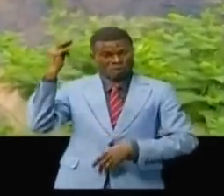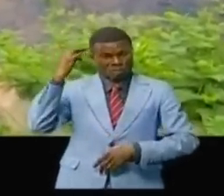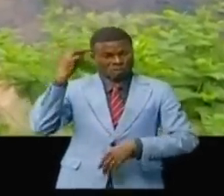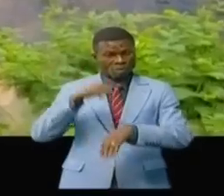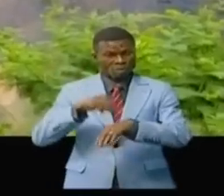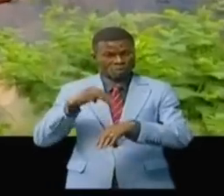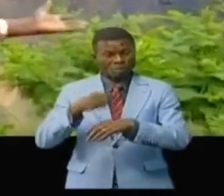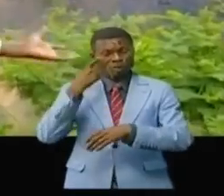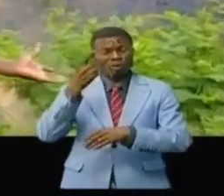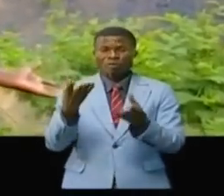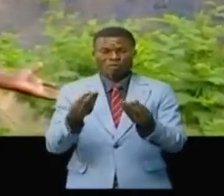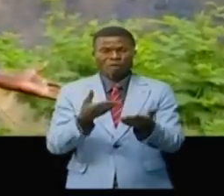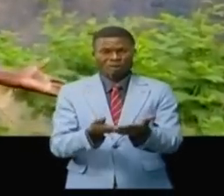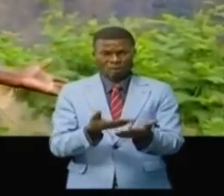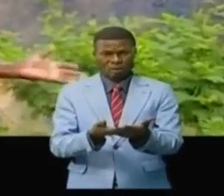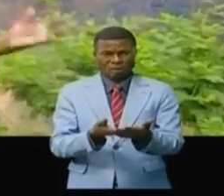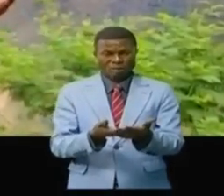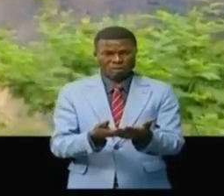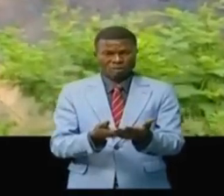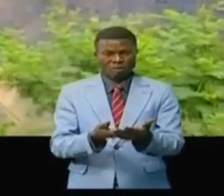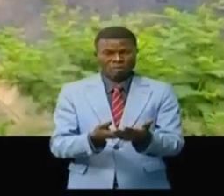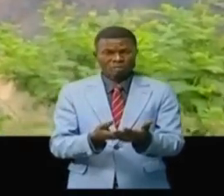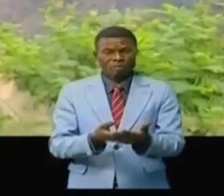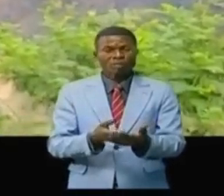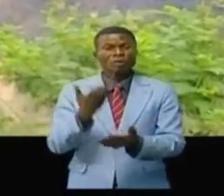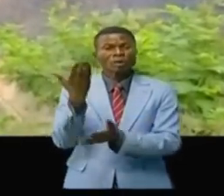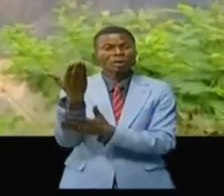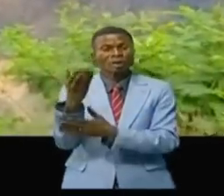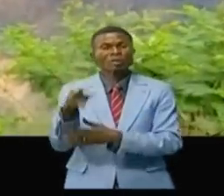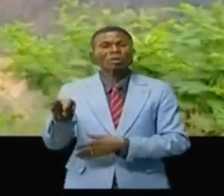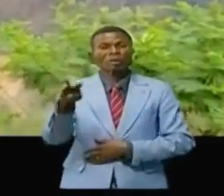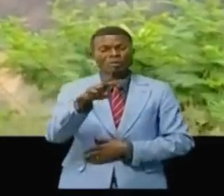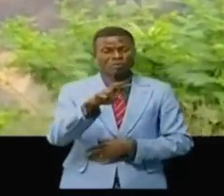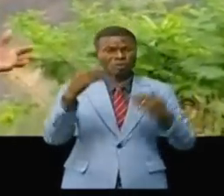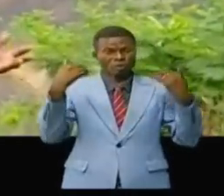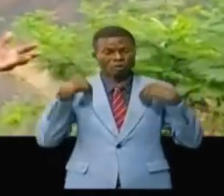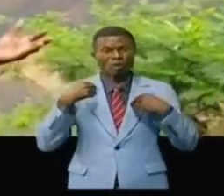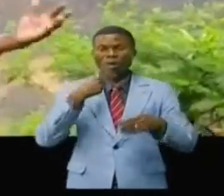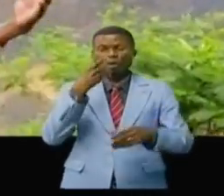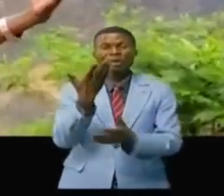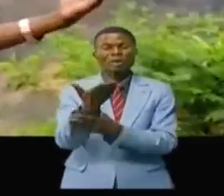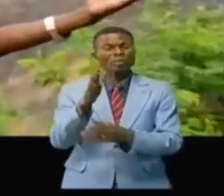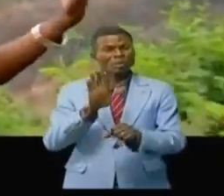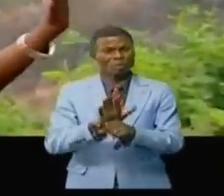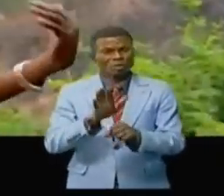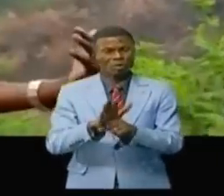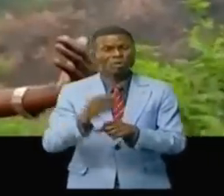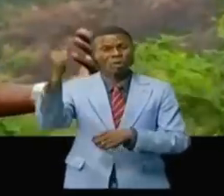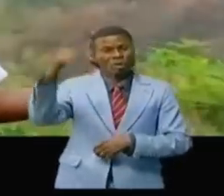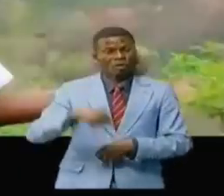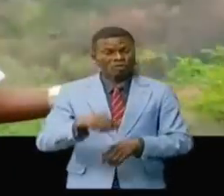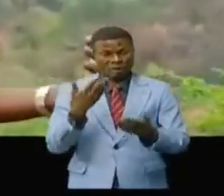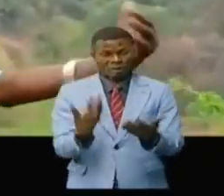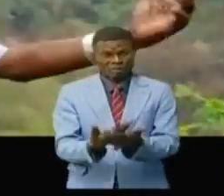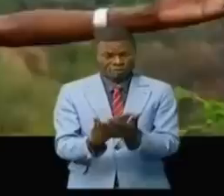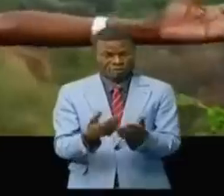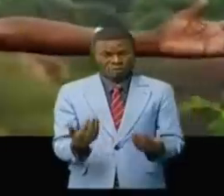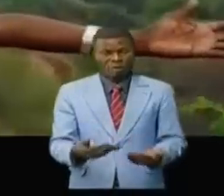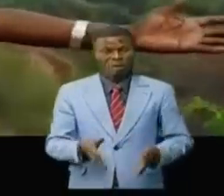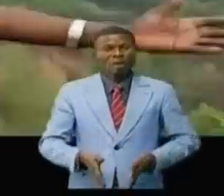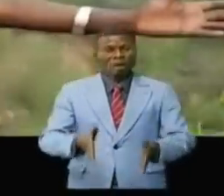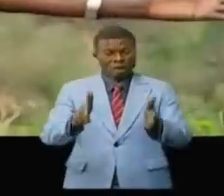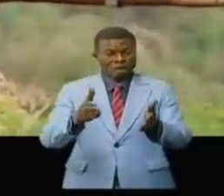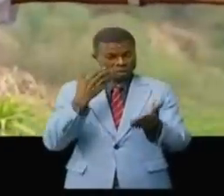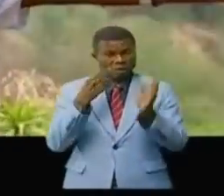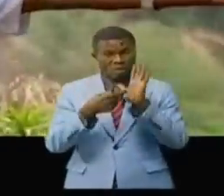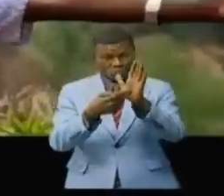là-bas, vous verrez ça facilement. Donc notre demande, nous insistons beaucoup plus, venez pour le moment. La fumée que vous